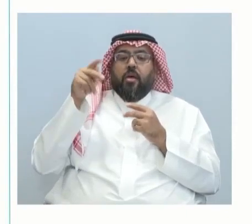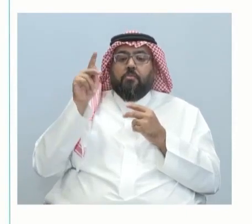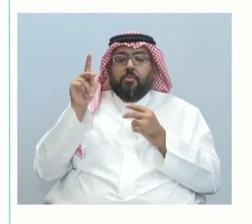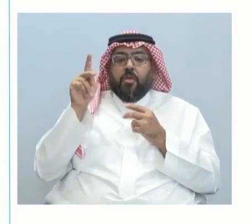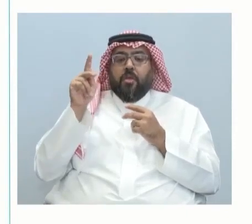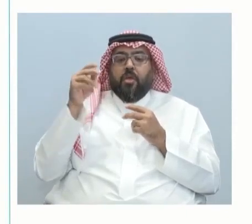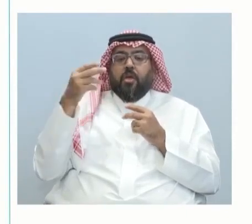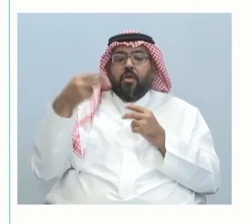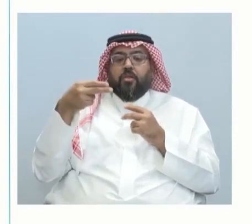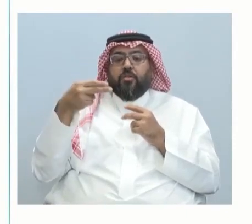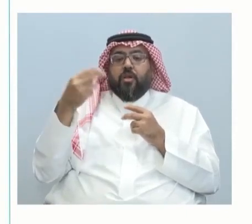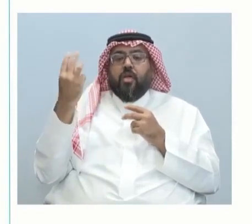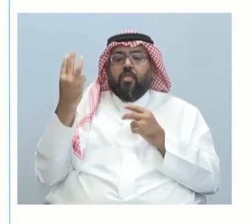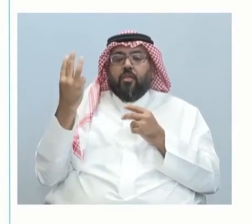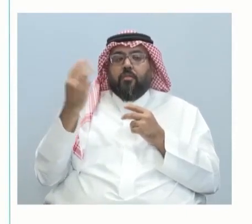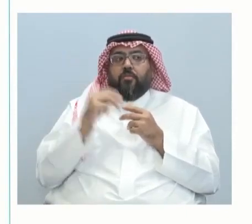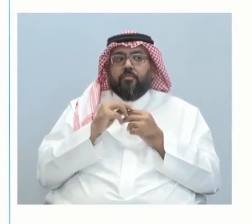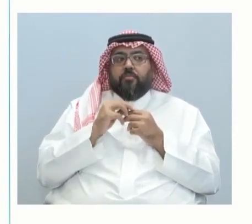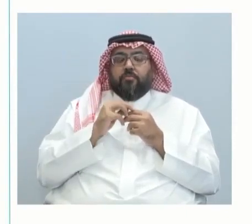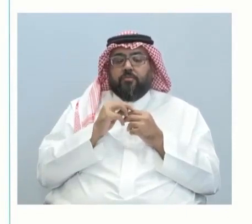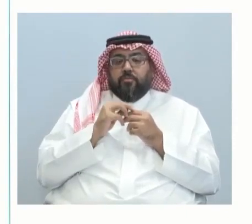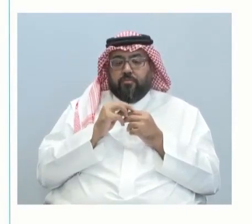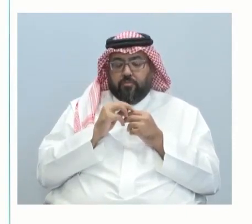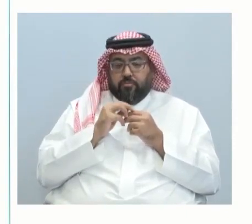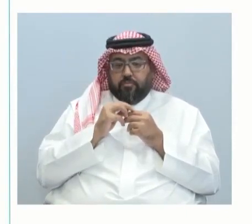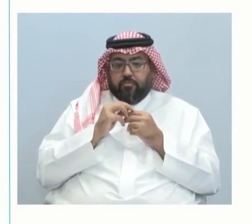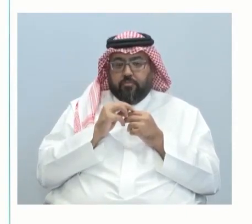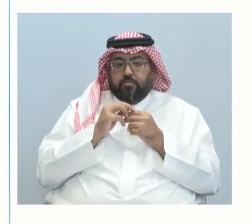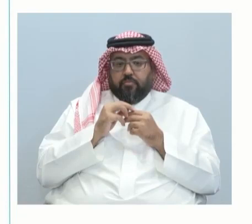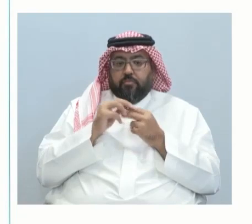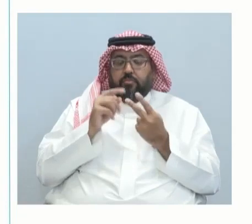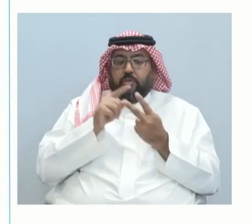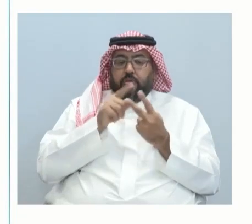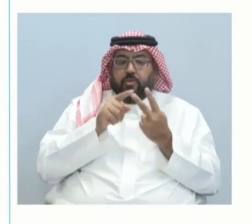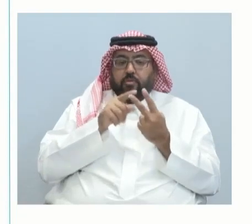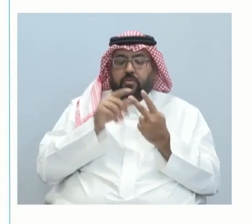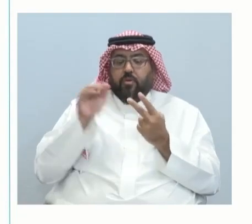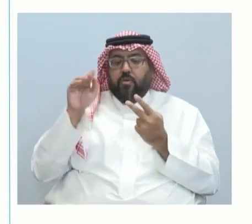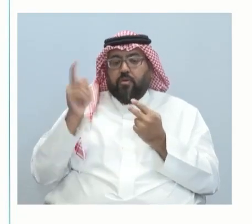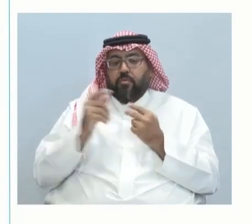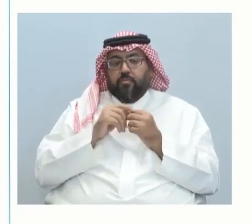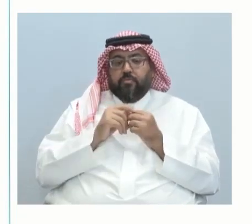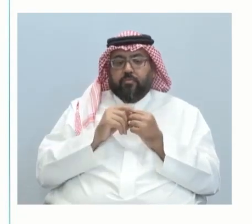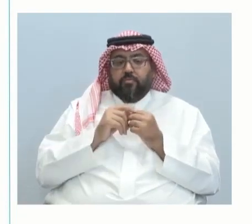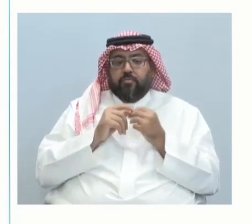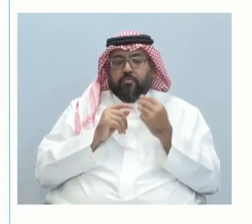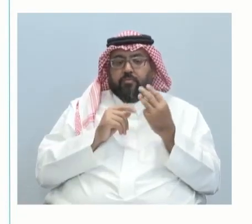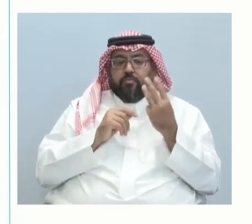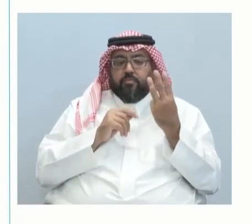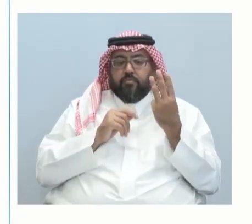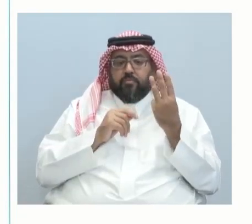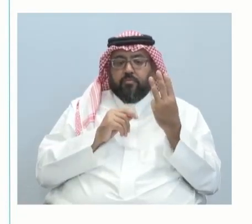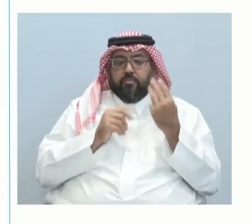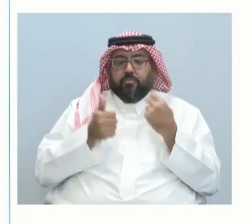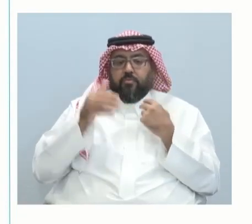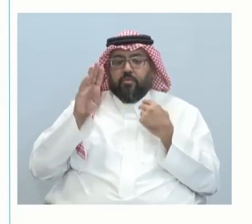اتش 3 والاتش تو او اذا في هذه الحاله هذا هو الزوج الحر هذا هو الزوج الحر طيب الثلاثه ازواجها الثلاثه